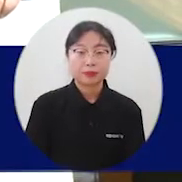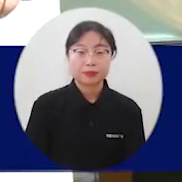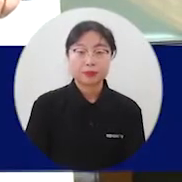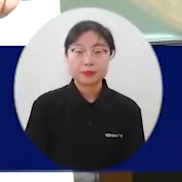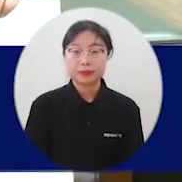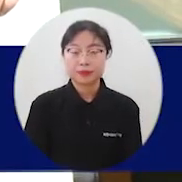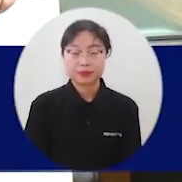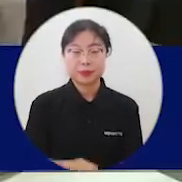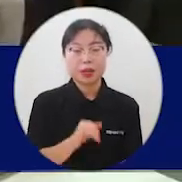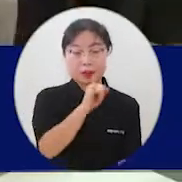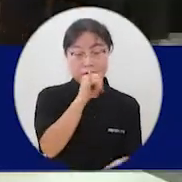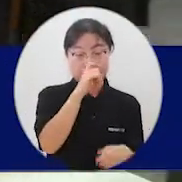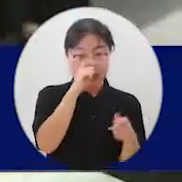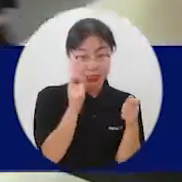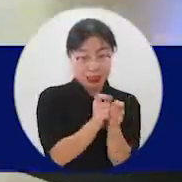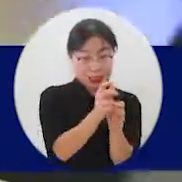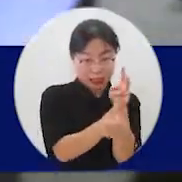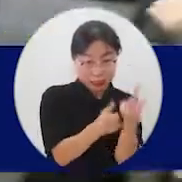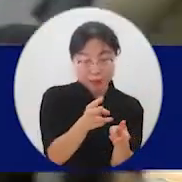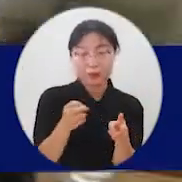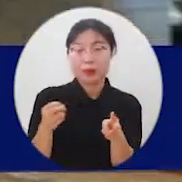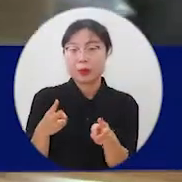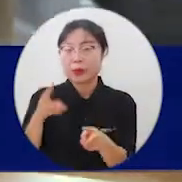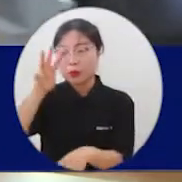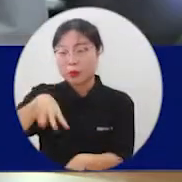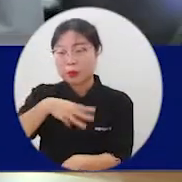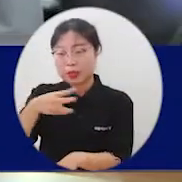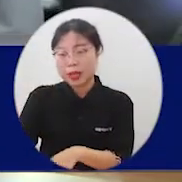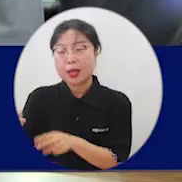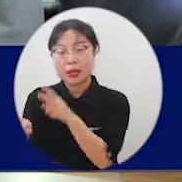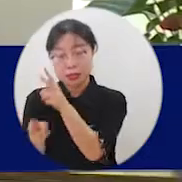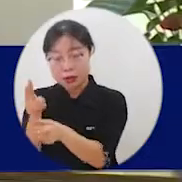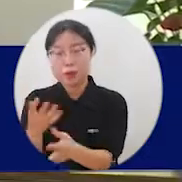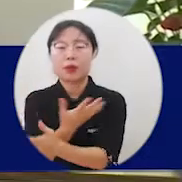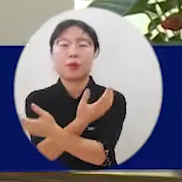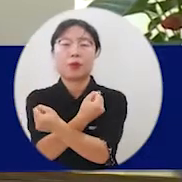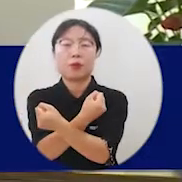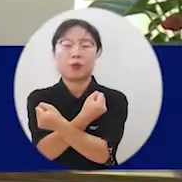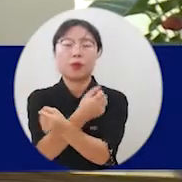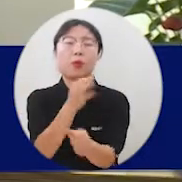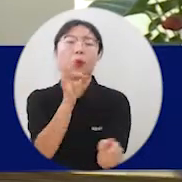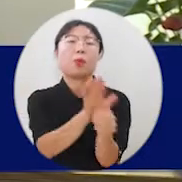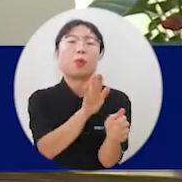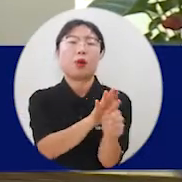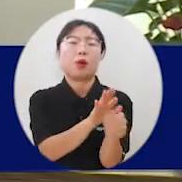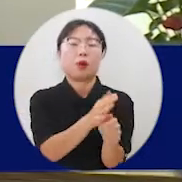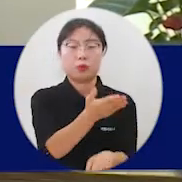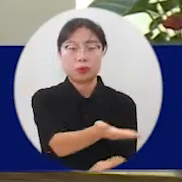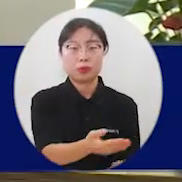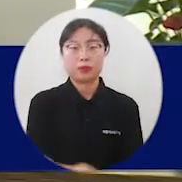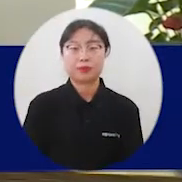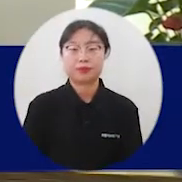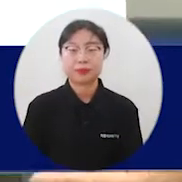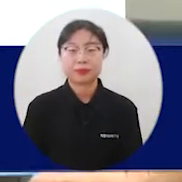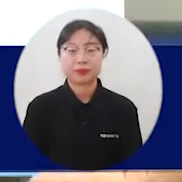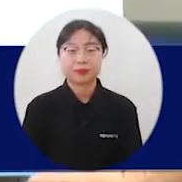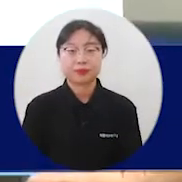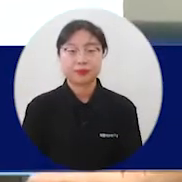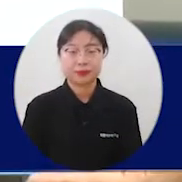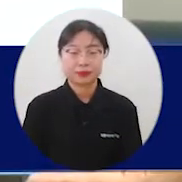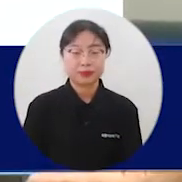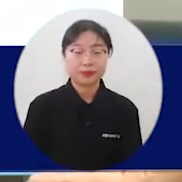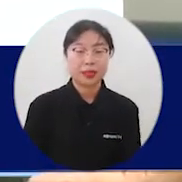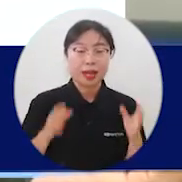여성친화와 롯데 맘편한 사업 추진을 위한 상호협력 사업의 일환으로 의왕시 육아나눔터 2개소에